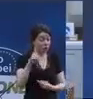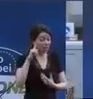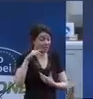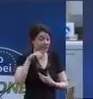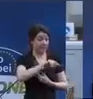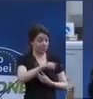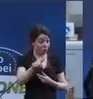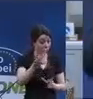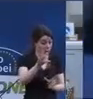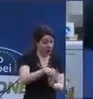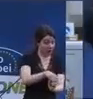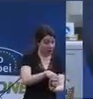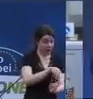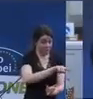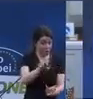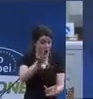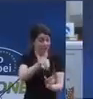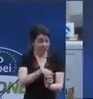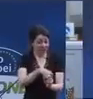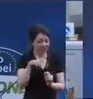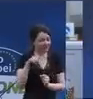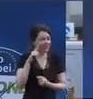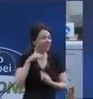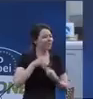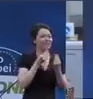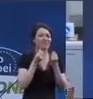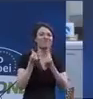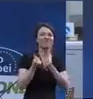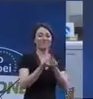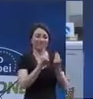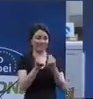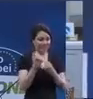dentro se avete dentro questo spirito